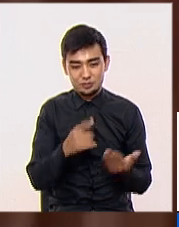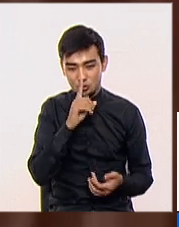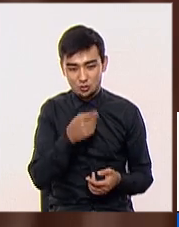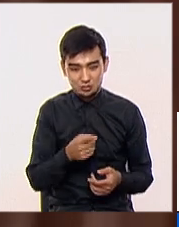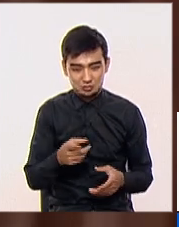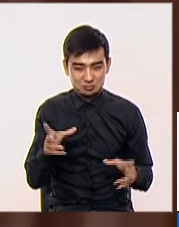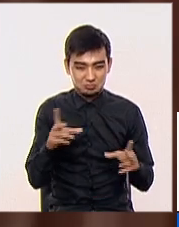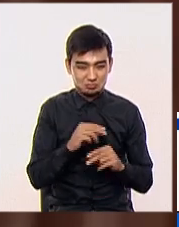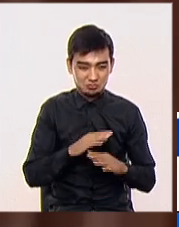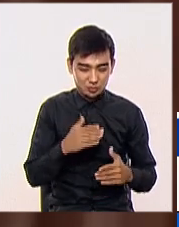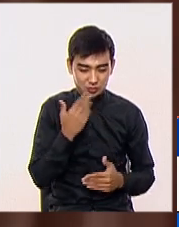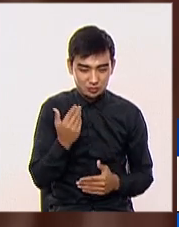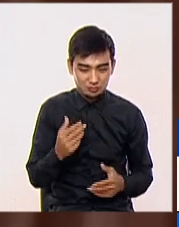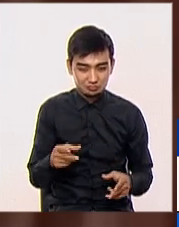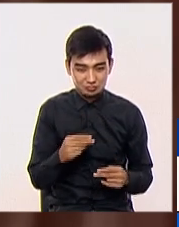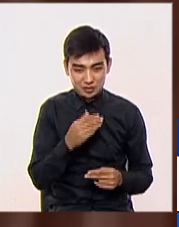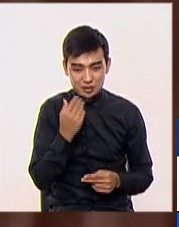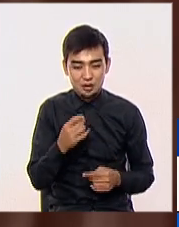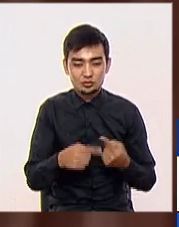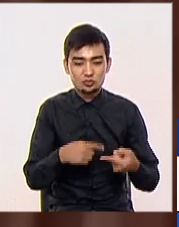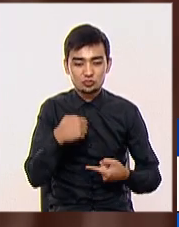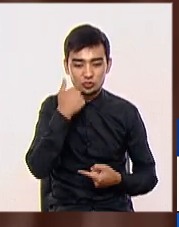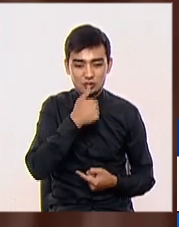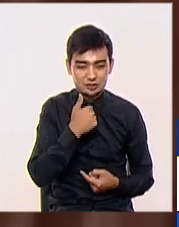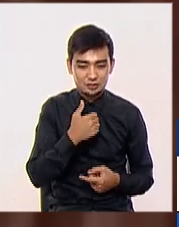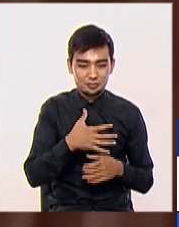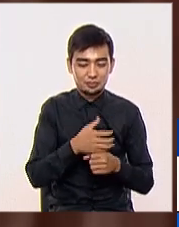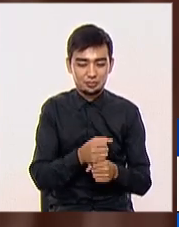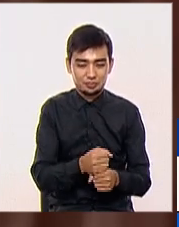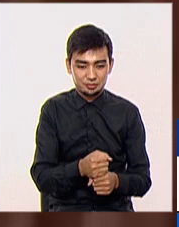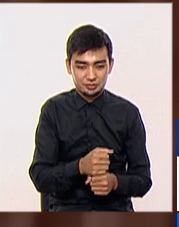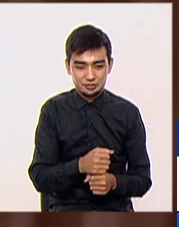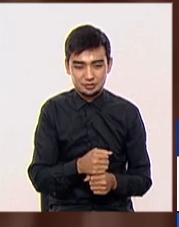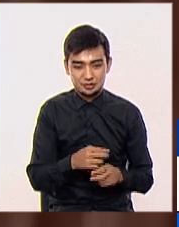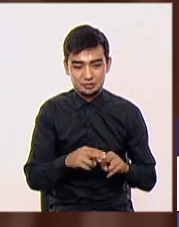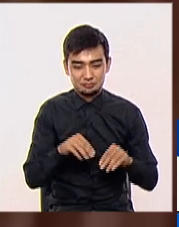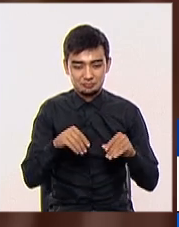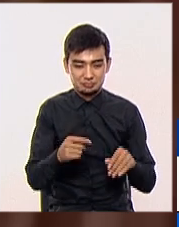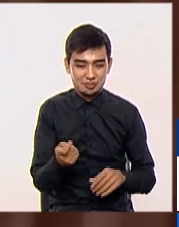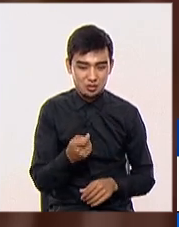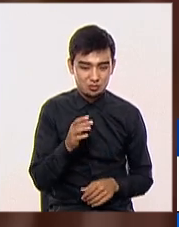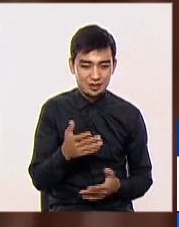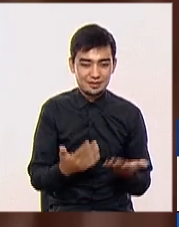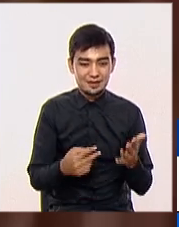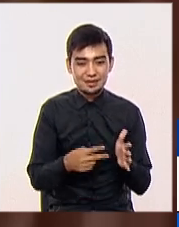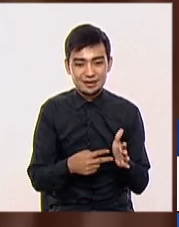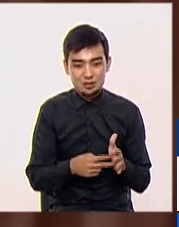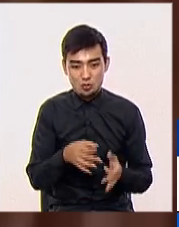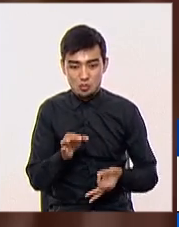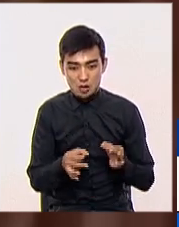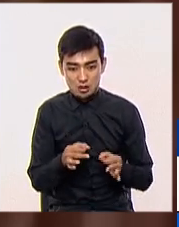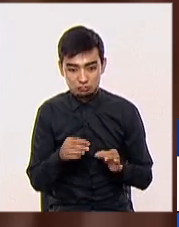неудачный на какую-то культуру, на следующий год сокращают посадки. если цена хорошая